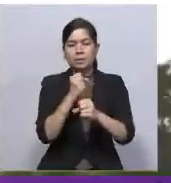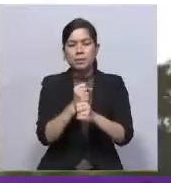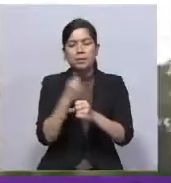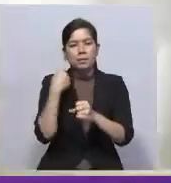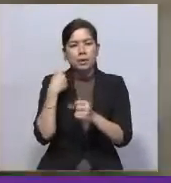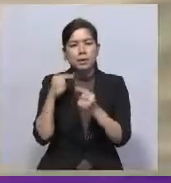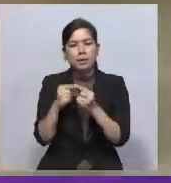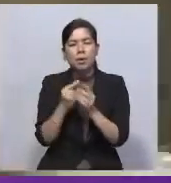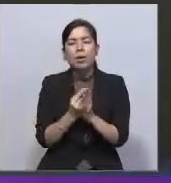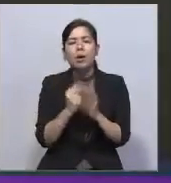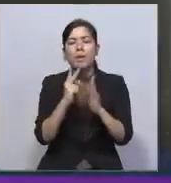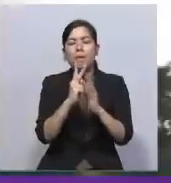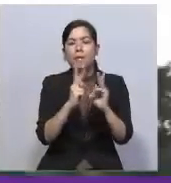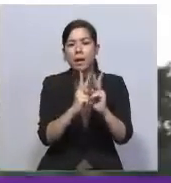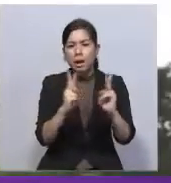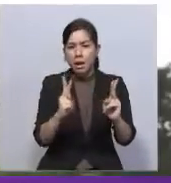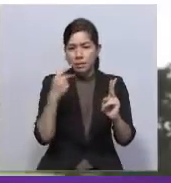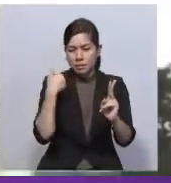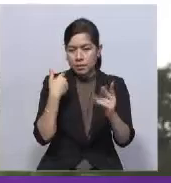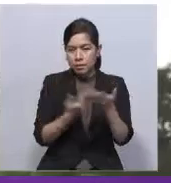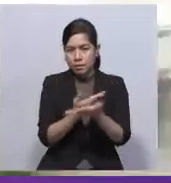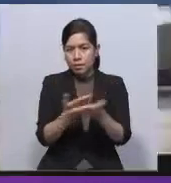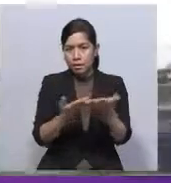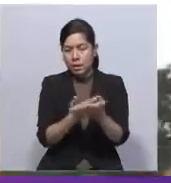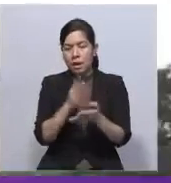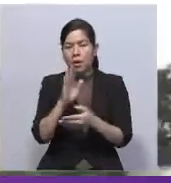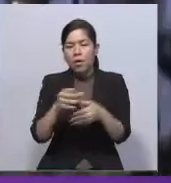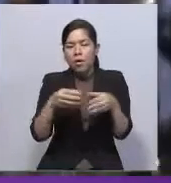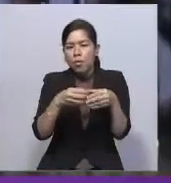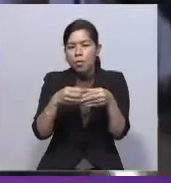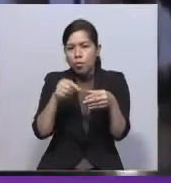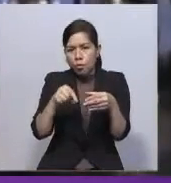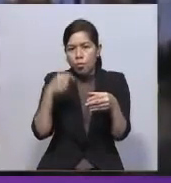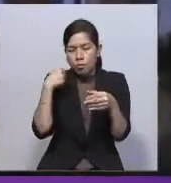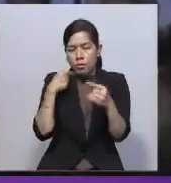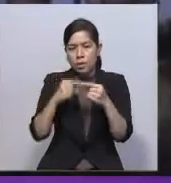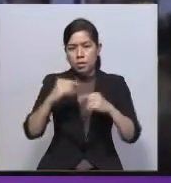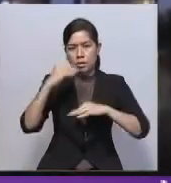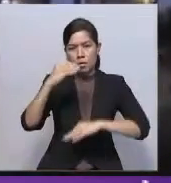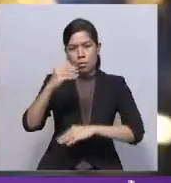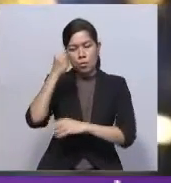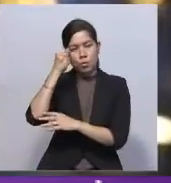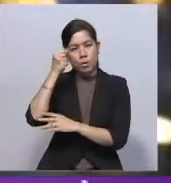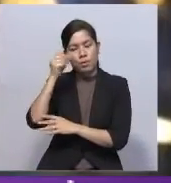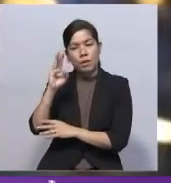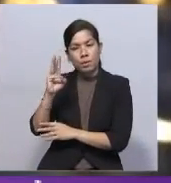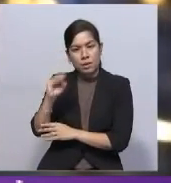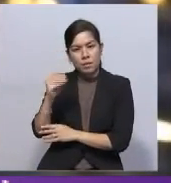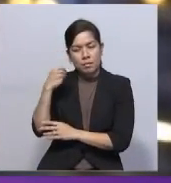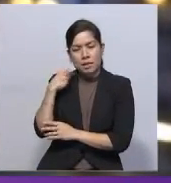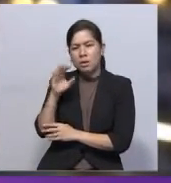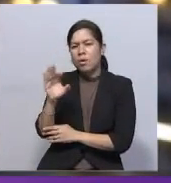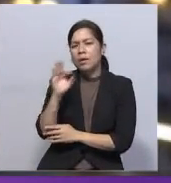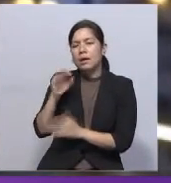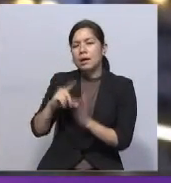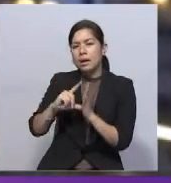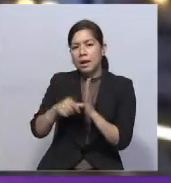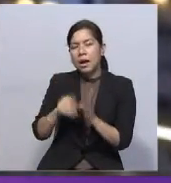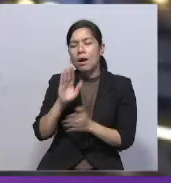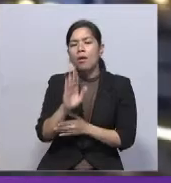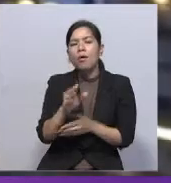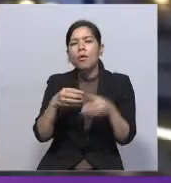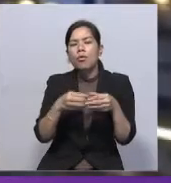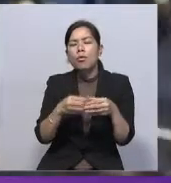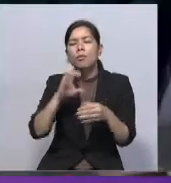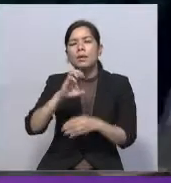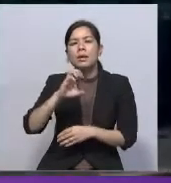การนโยบายพัฒนาระเบียงเศรษฐกิจภาคตะวันออกภายใน60วันและสรรหาเลขาธิการสำนักงาน